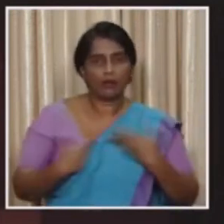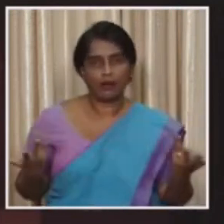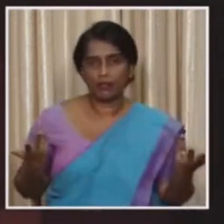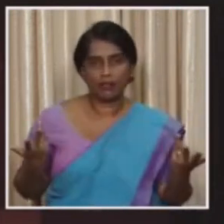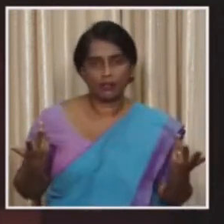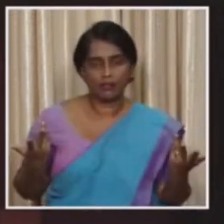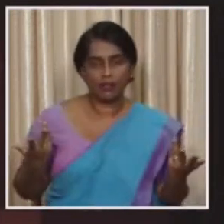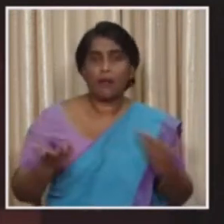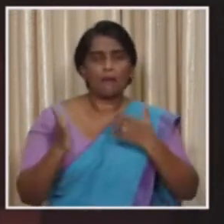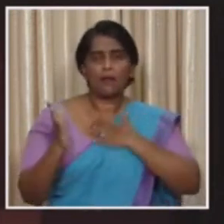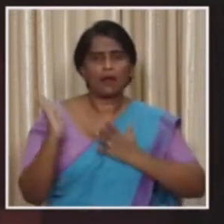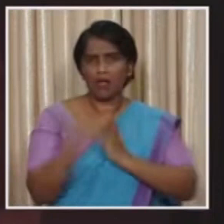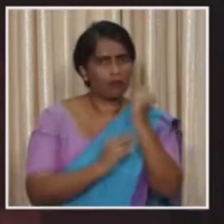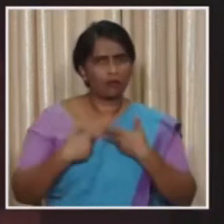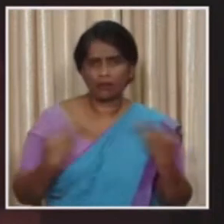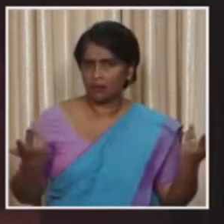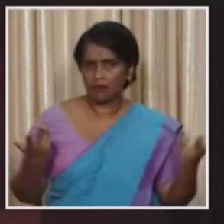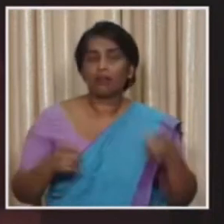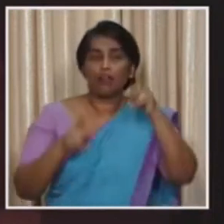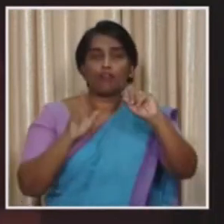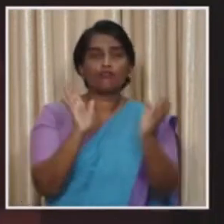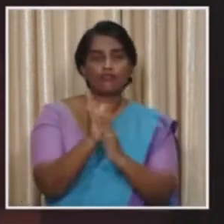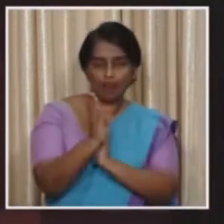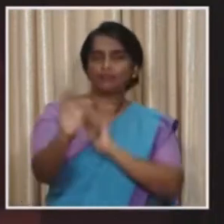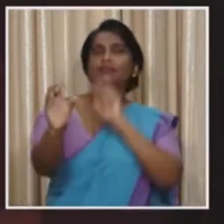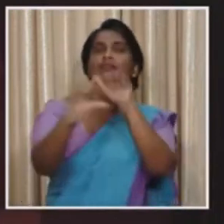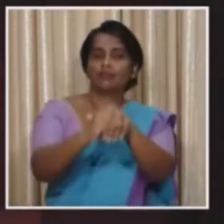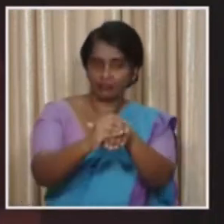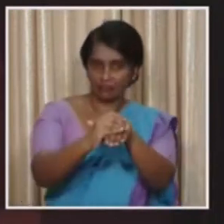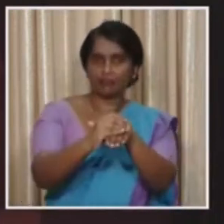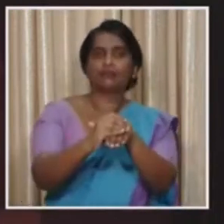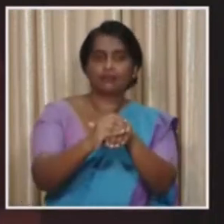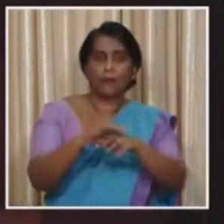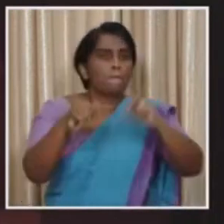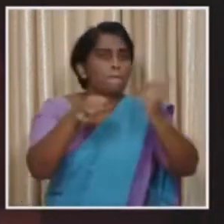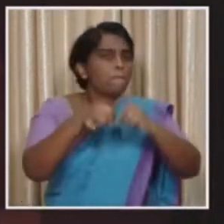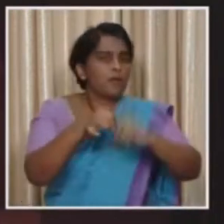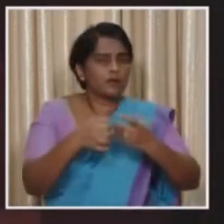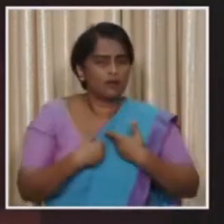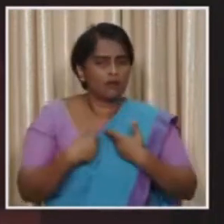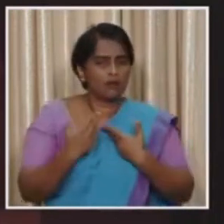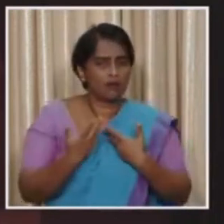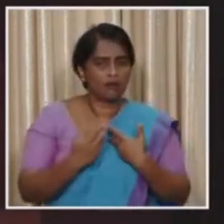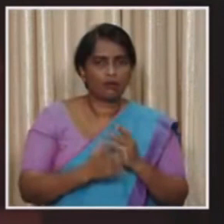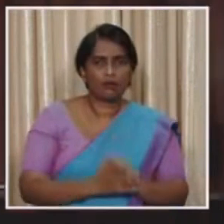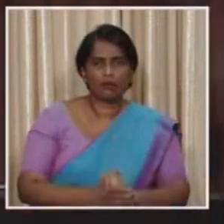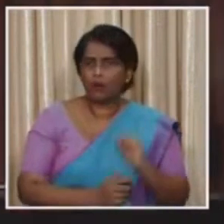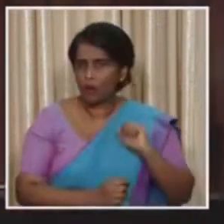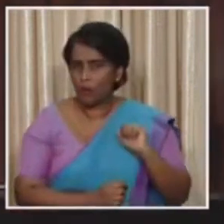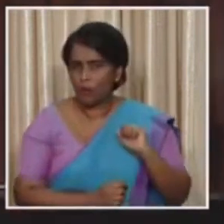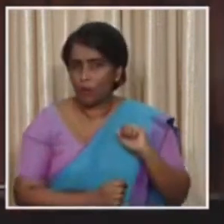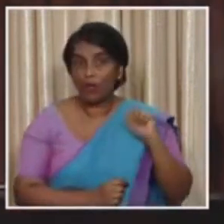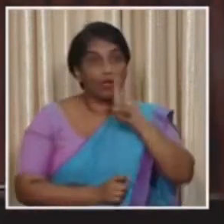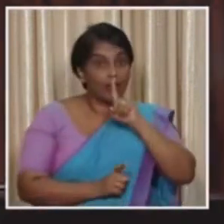ඔය කියන්නේ මට අයිතියක් නැද්ද? ඔය කියන්නේ මේ කාරක සභාවට ගිහිල්ලා නාම ඔබේ කන්තුරට ගෙන තොරතුරු විමසන්න ඔබට අයිතියක් තියෙනවා. මොකද්ද? ඔය